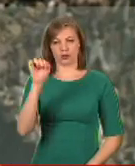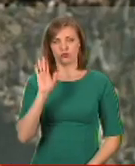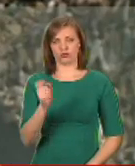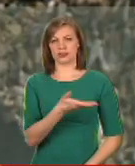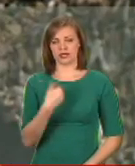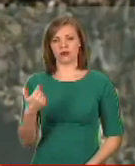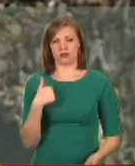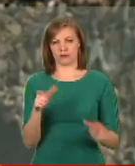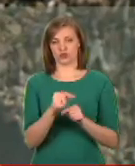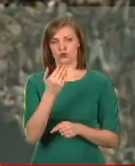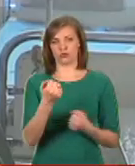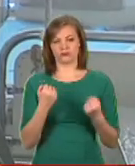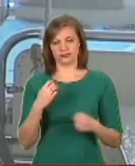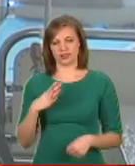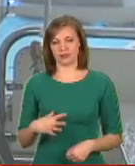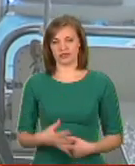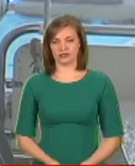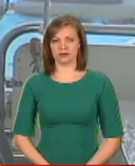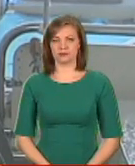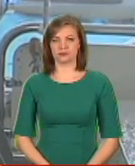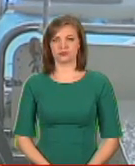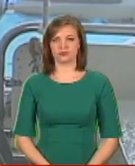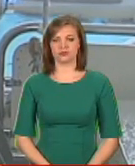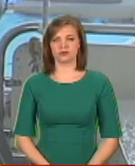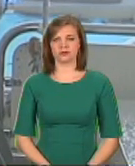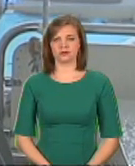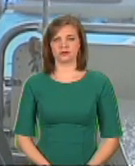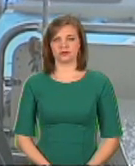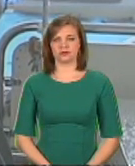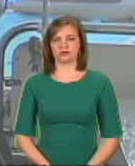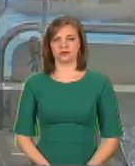нами, ми з тобою. Тримайся. Ірина Драбок, Ярослав Тихомир, програма «Вікна», СТБ.